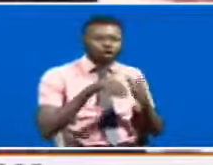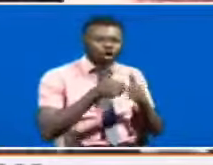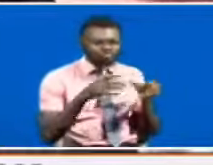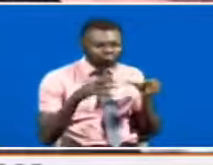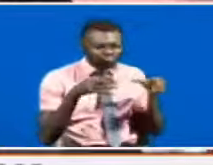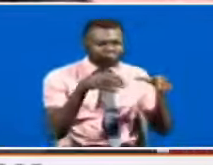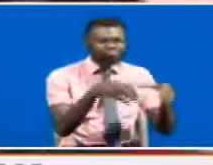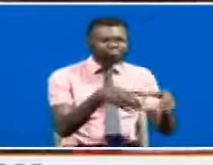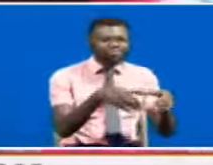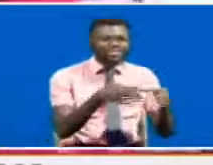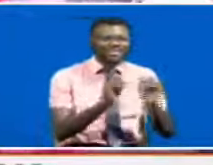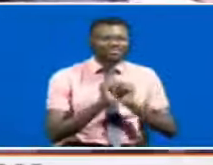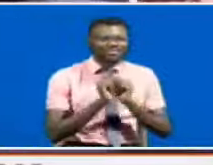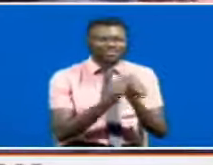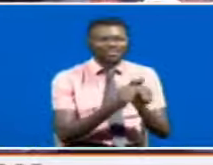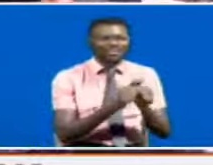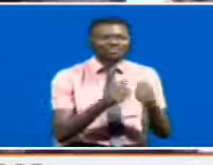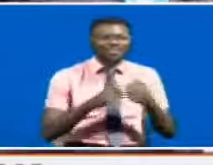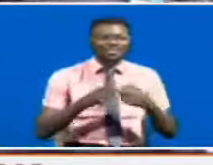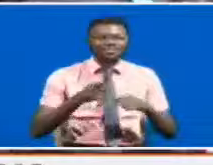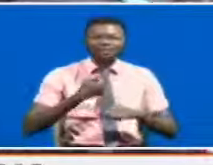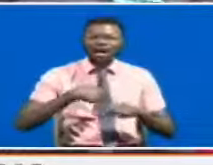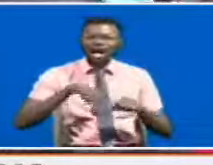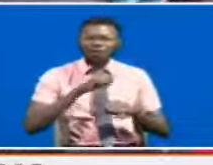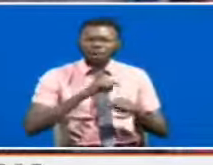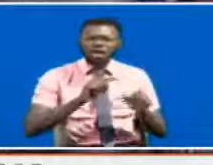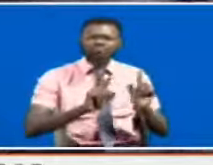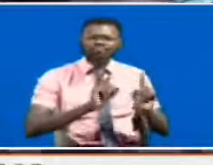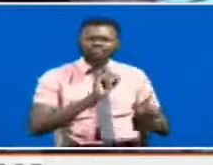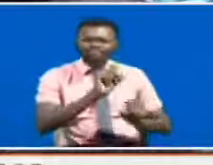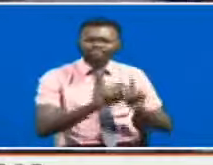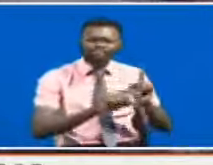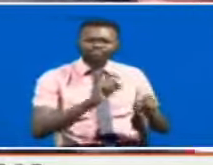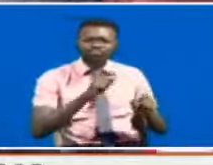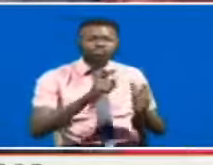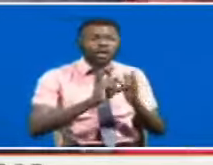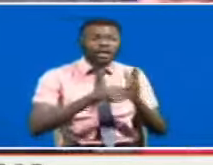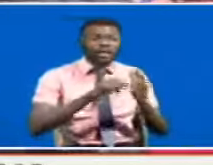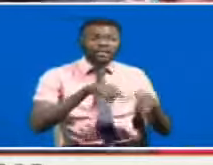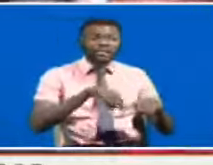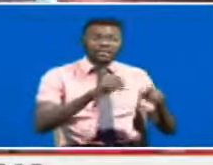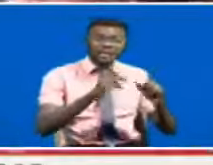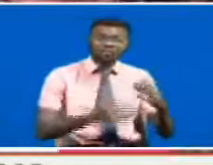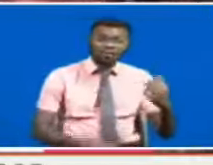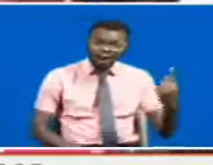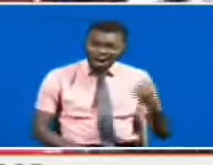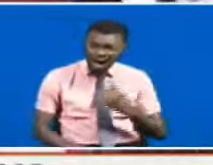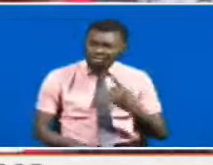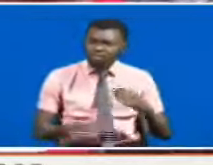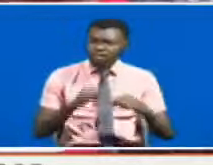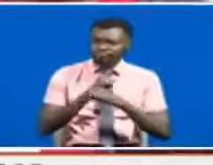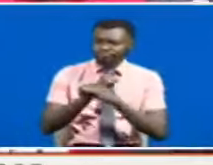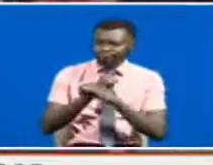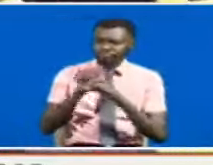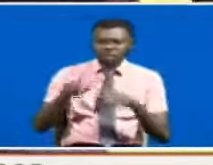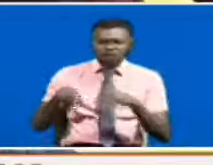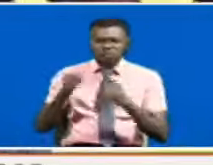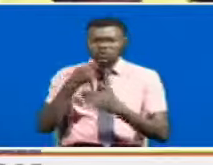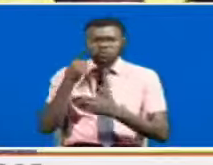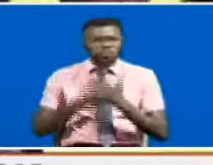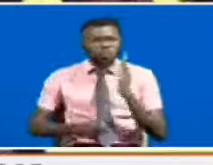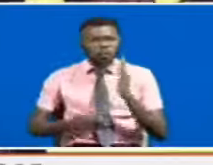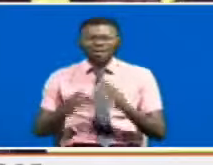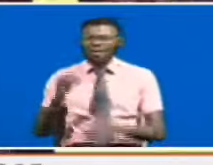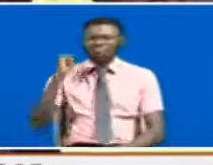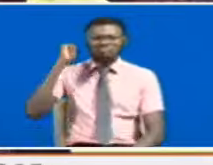Magharibi. Baada ya saa sita za mahojiano, PKosing alijitokeza na kujitetea vikali dhidi ya tuhuma hizo, akisema kwamba